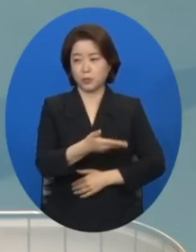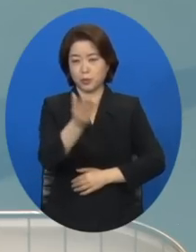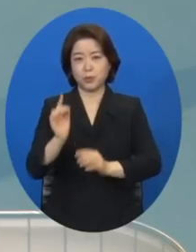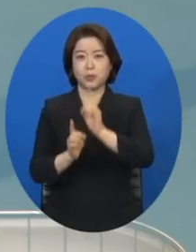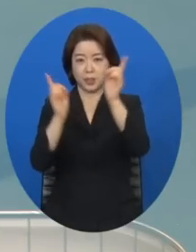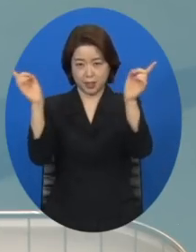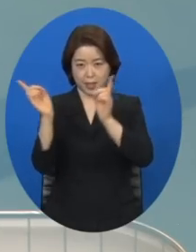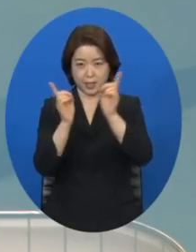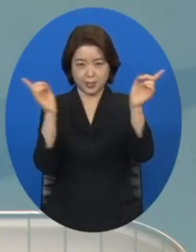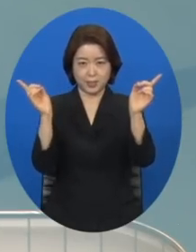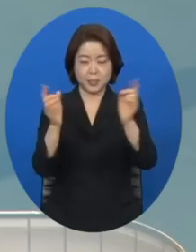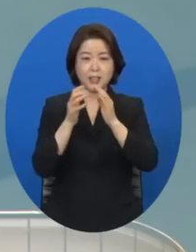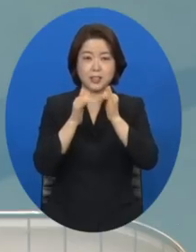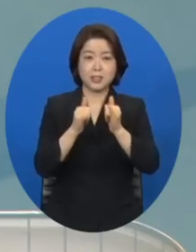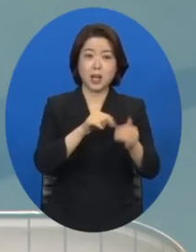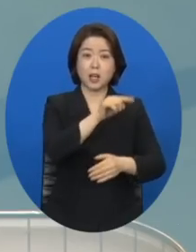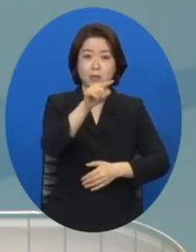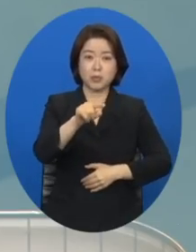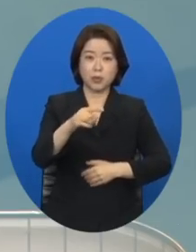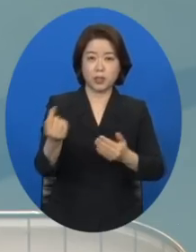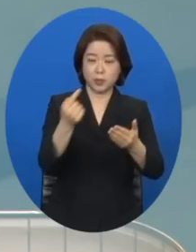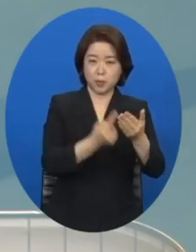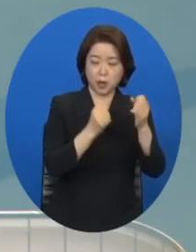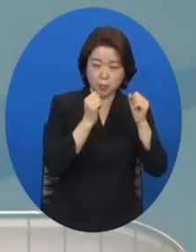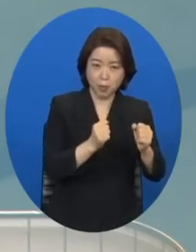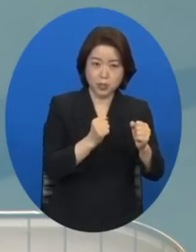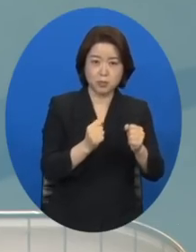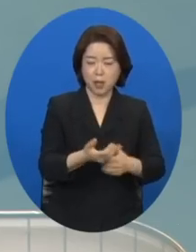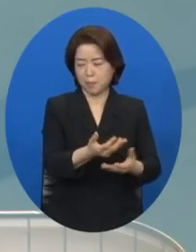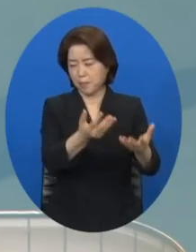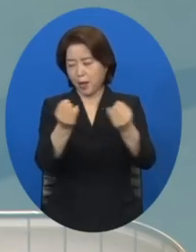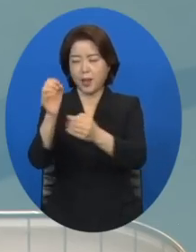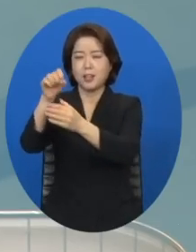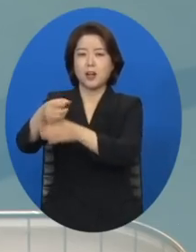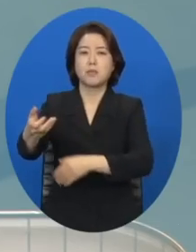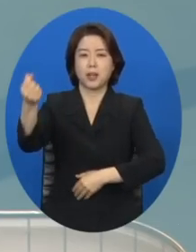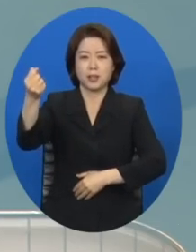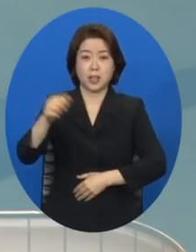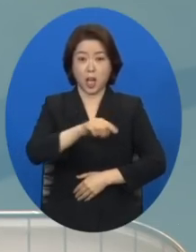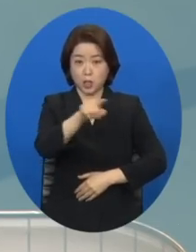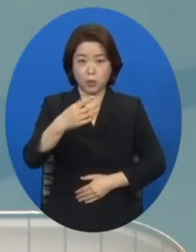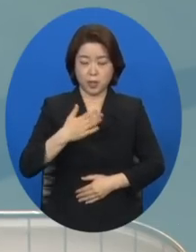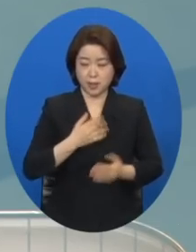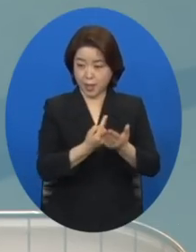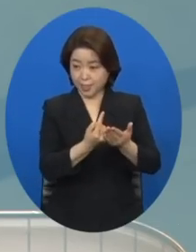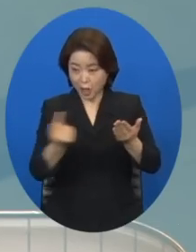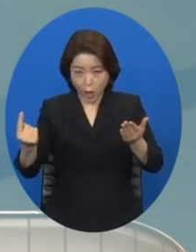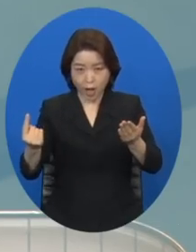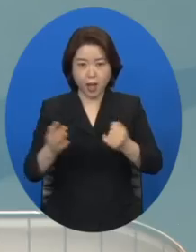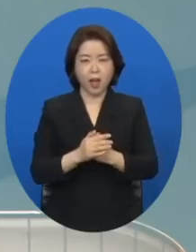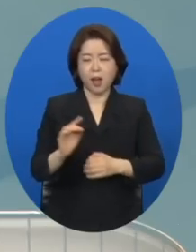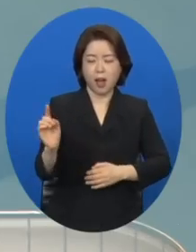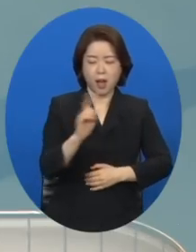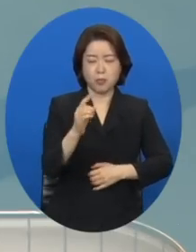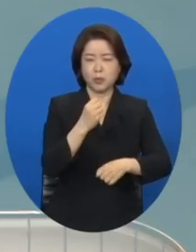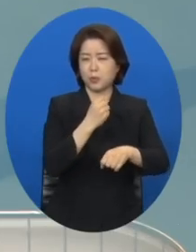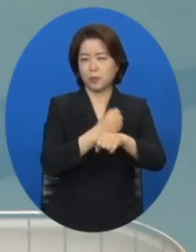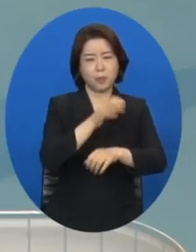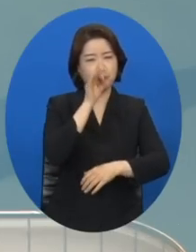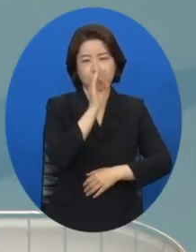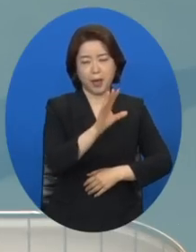내가 그 안에 머물러 있으면 많은 열매를 맺는다 너희가 나를 떠나서는 아무것도 할 수